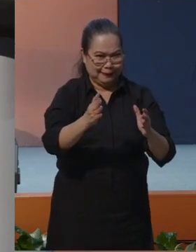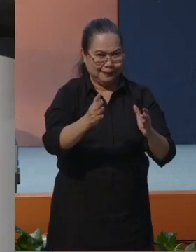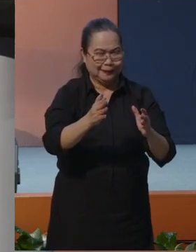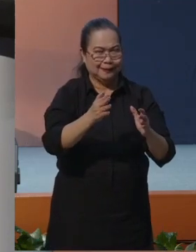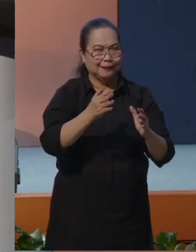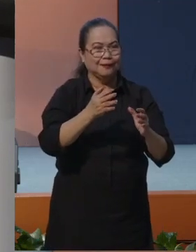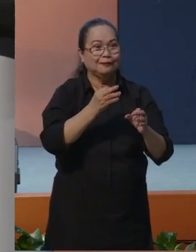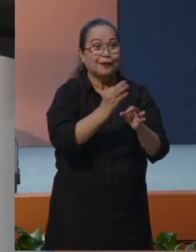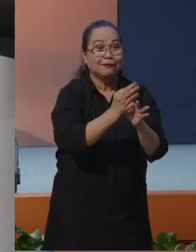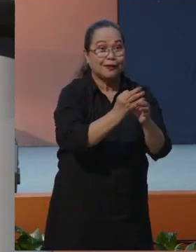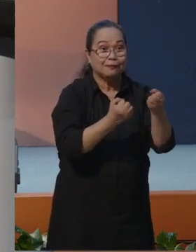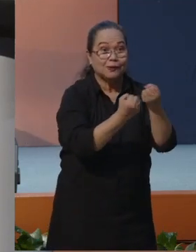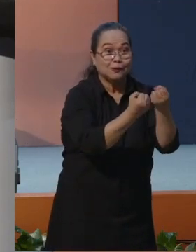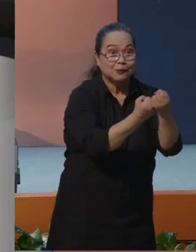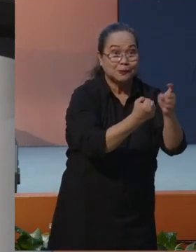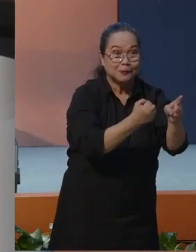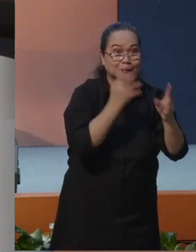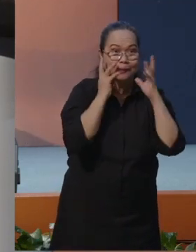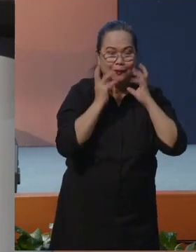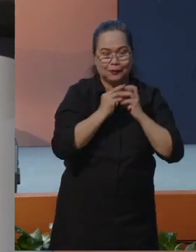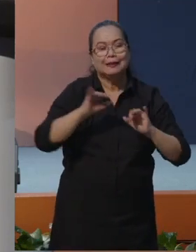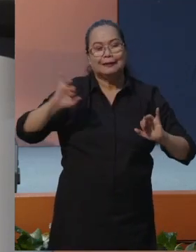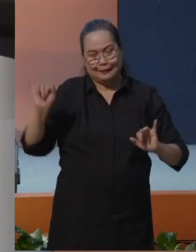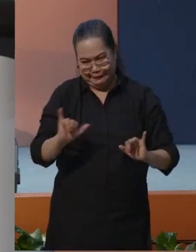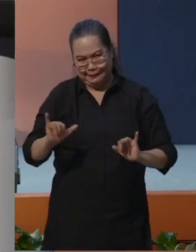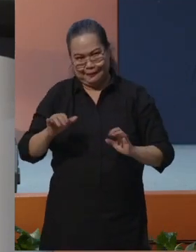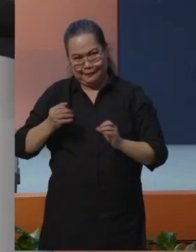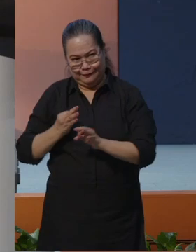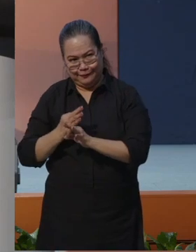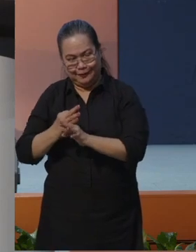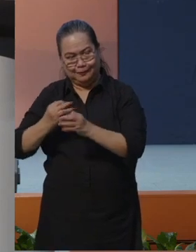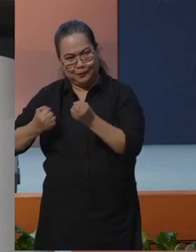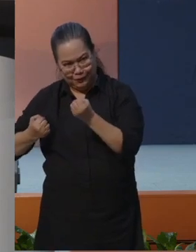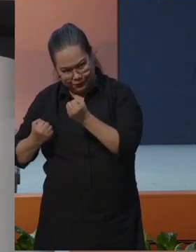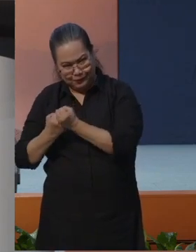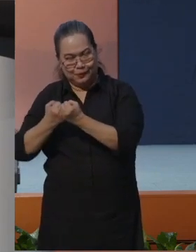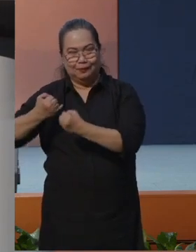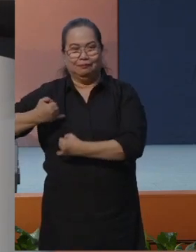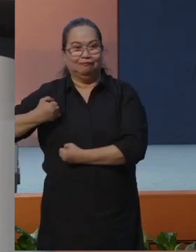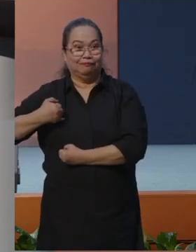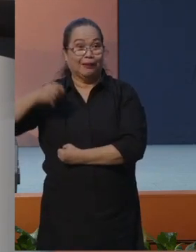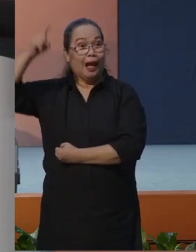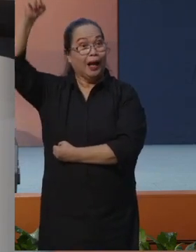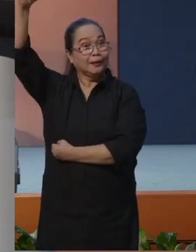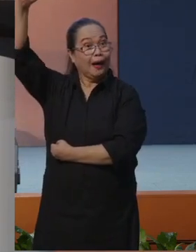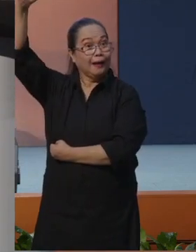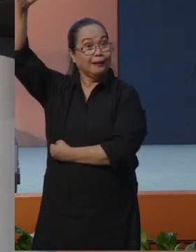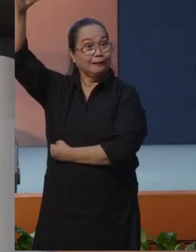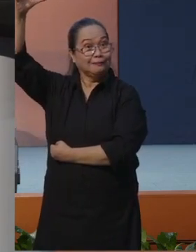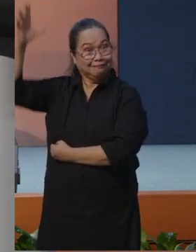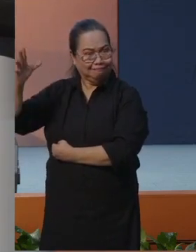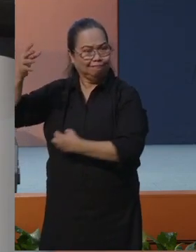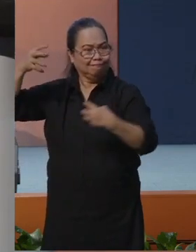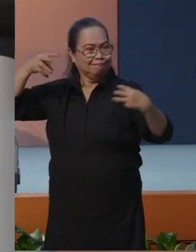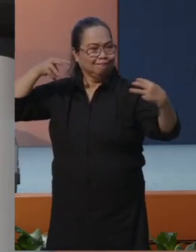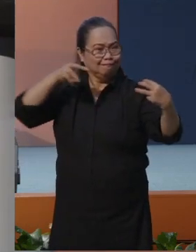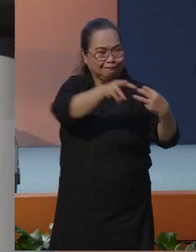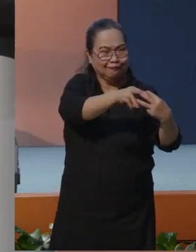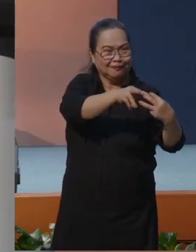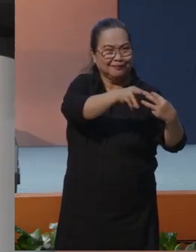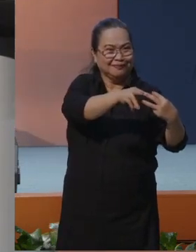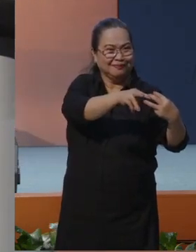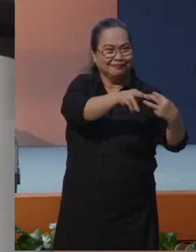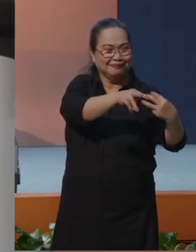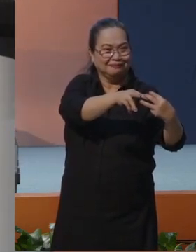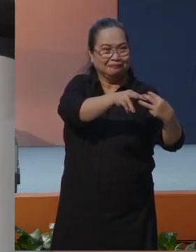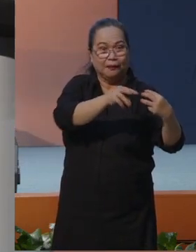pangako. Makikita din natin na ang Diyos ang tapat na lumaban para sa Israel at nagbigay ng tagumpay